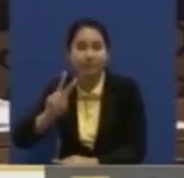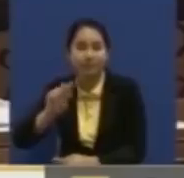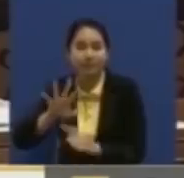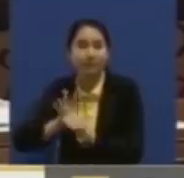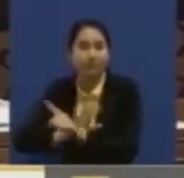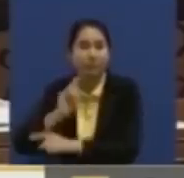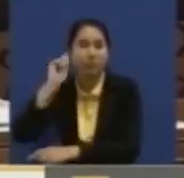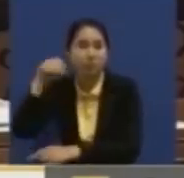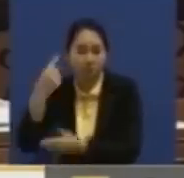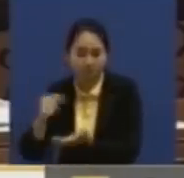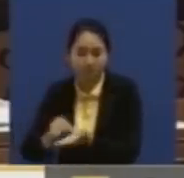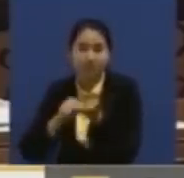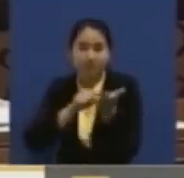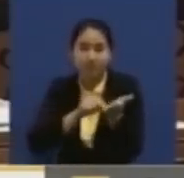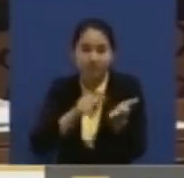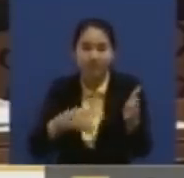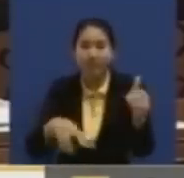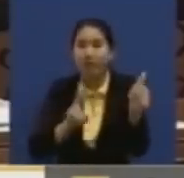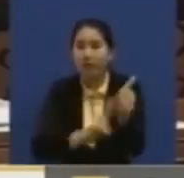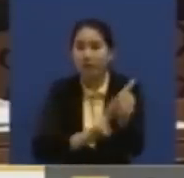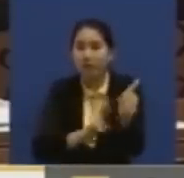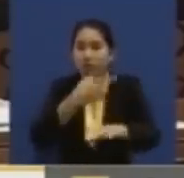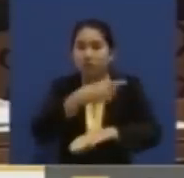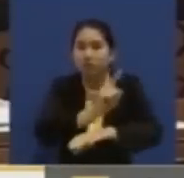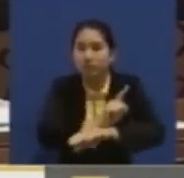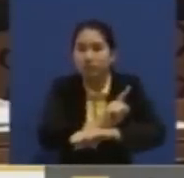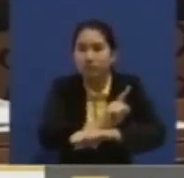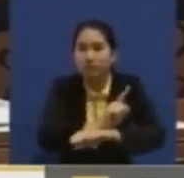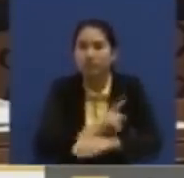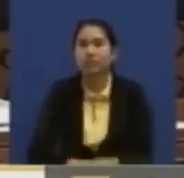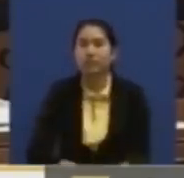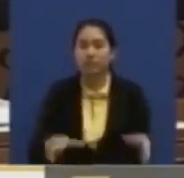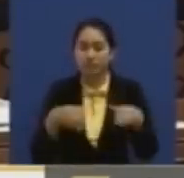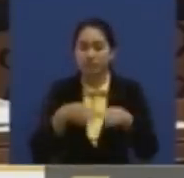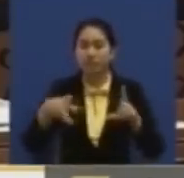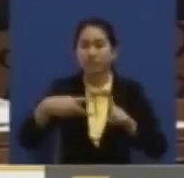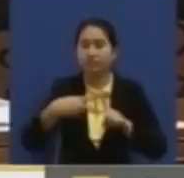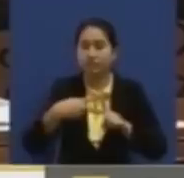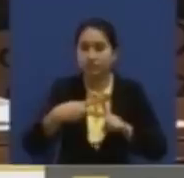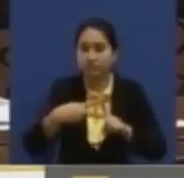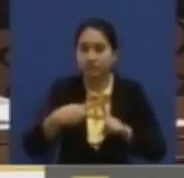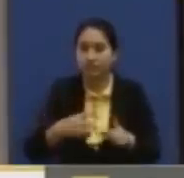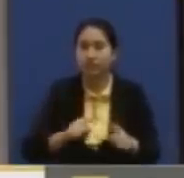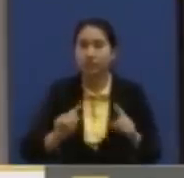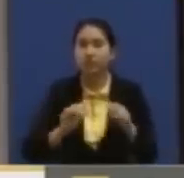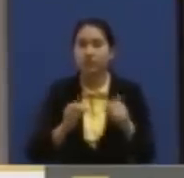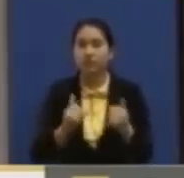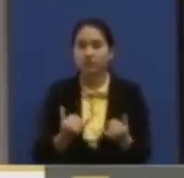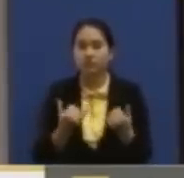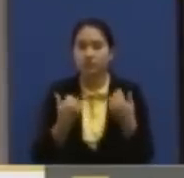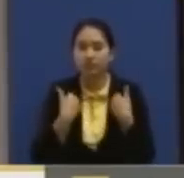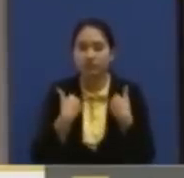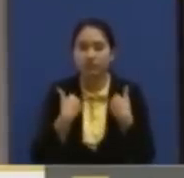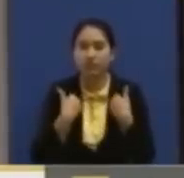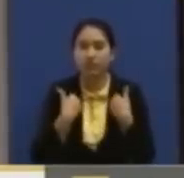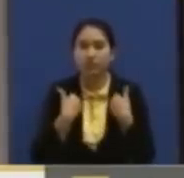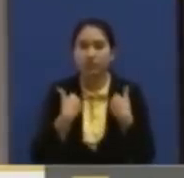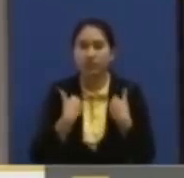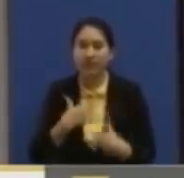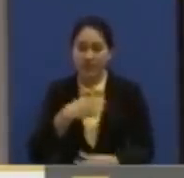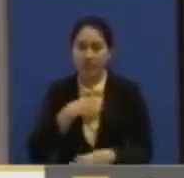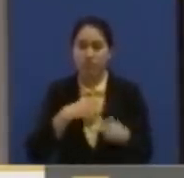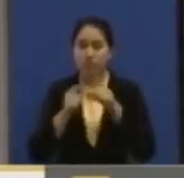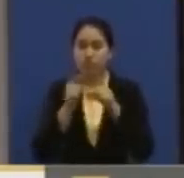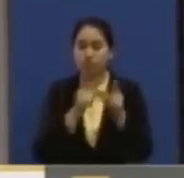า ข้อบังคับเป็นไม้นะครับ แคนดิเดตของฝั่งเราเป็นเพียงไม้ประดับเท่านั้น เกี่ยวกับเรื่อง ค่ะดิฉันจึงขอหารือว่